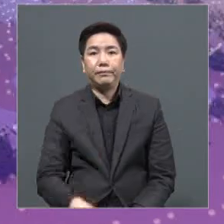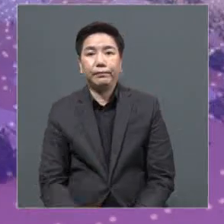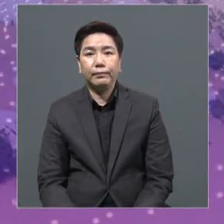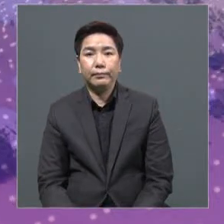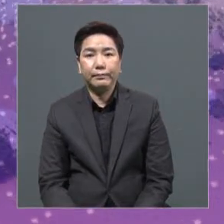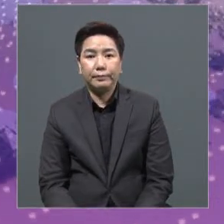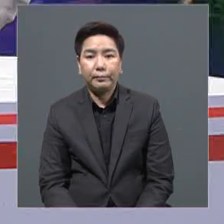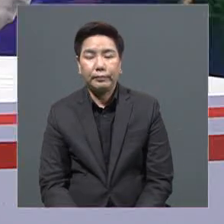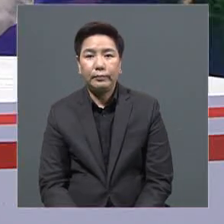ก็น